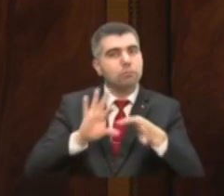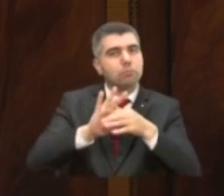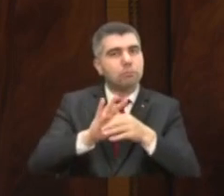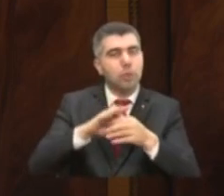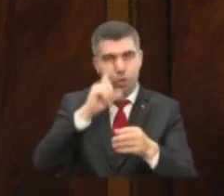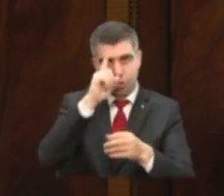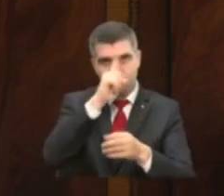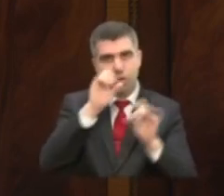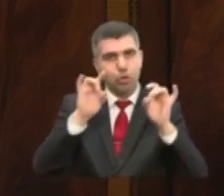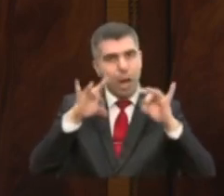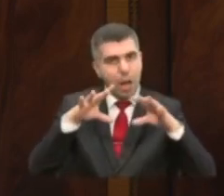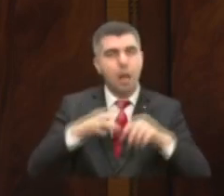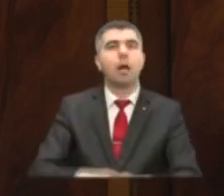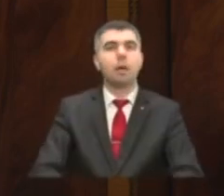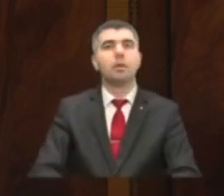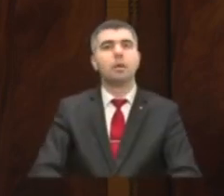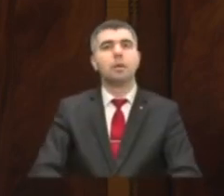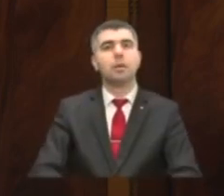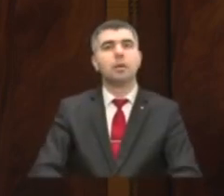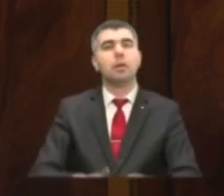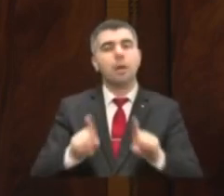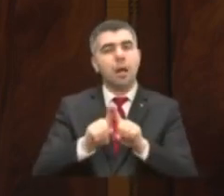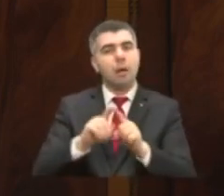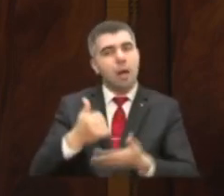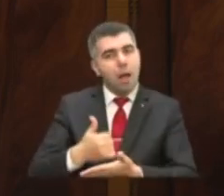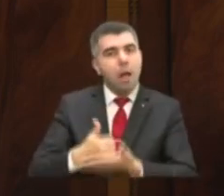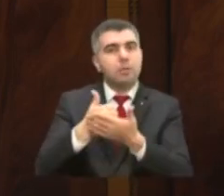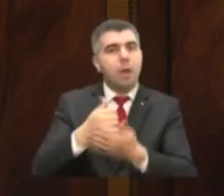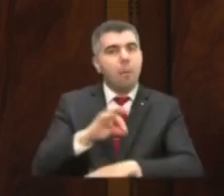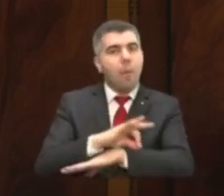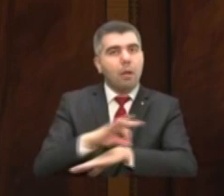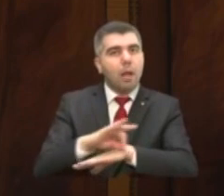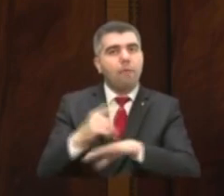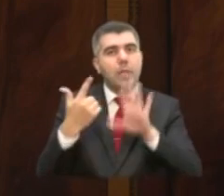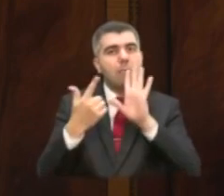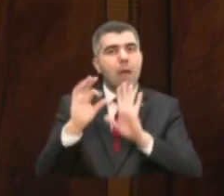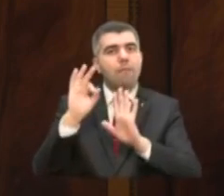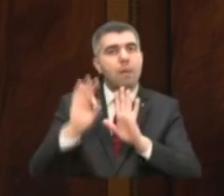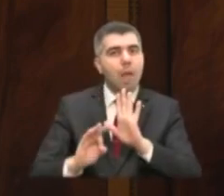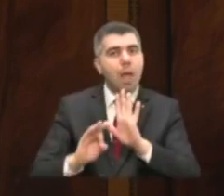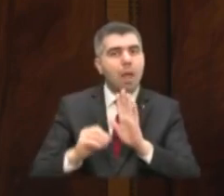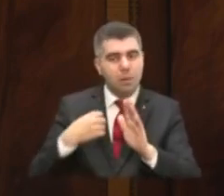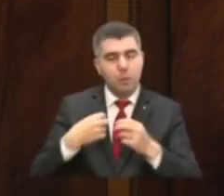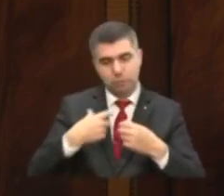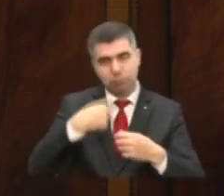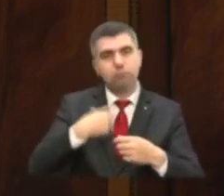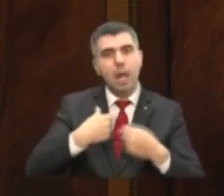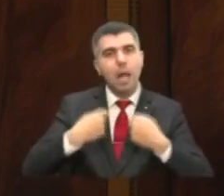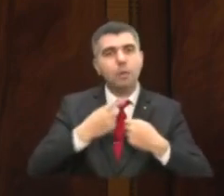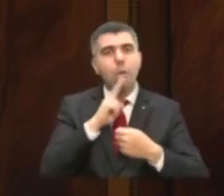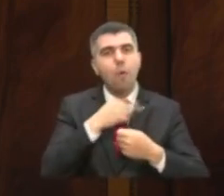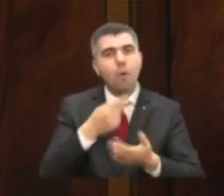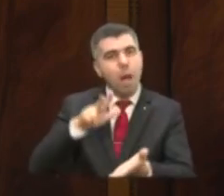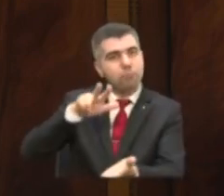شاء الله غادي نعطيو دفعه لهاد التوظيف والحصه ديال 7% للاشخاص ذوي